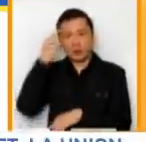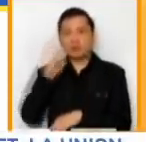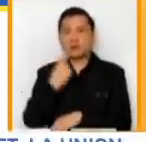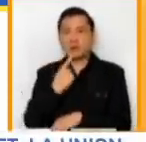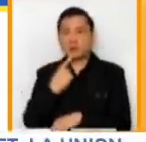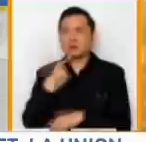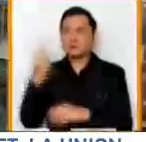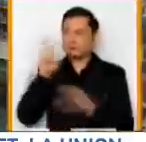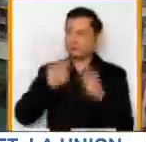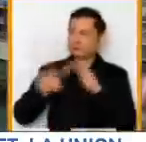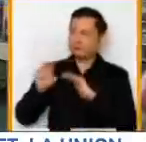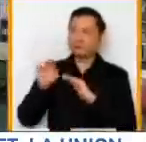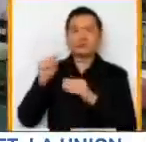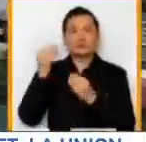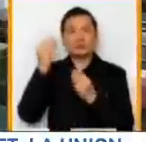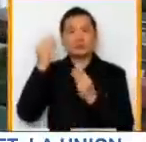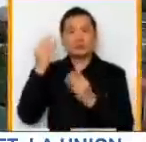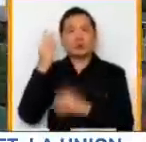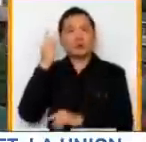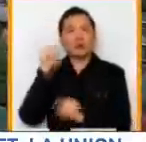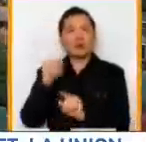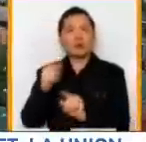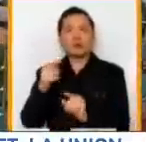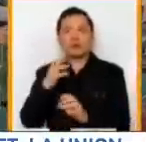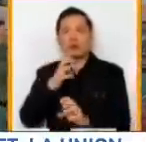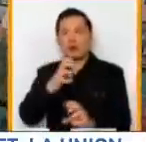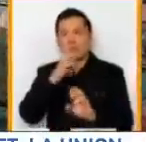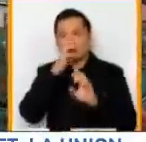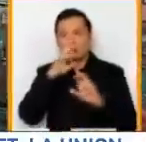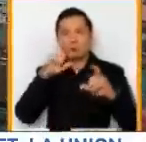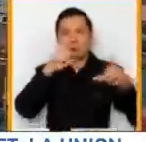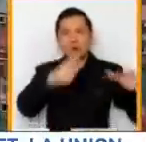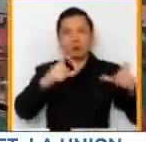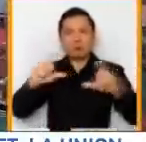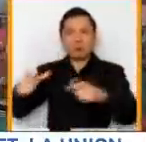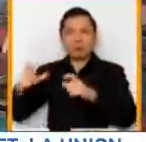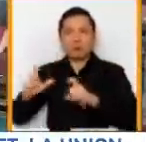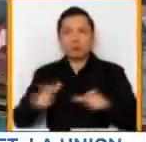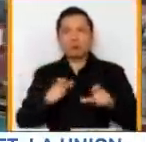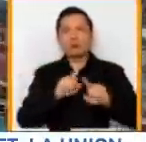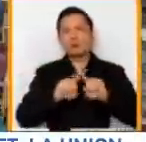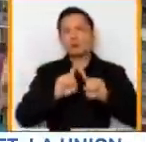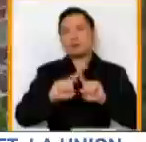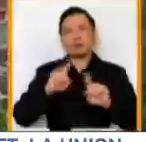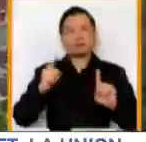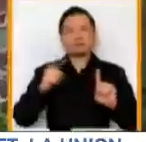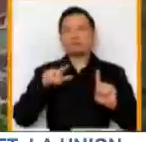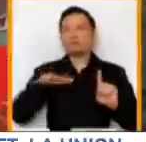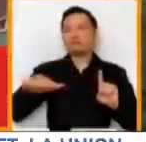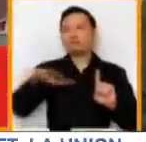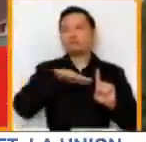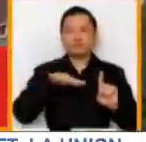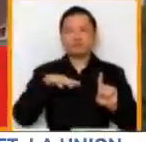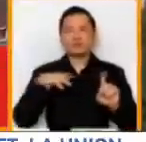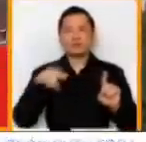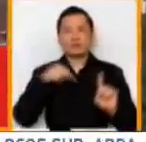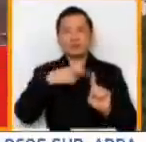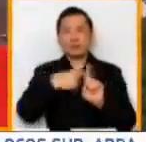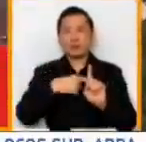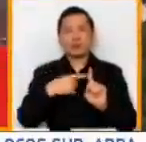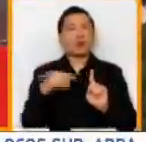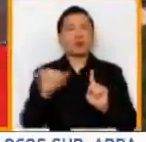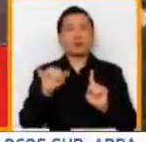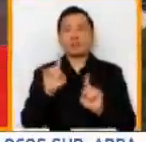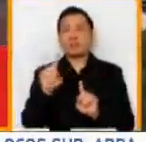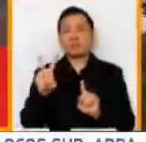ganitong datos dahil sa ipinatupad na mas mahigpit na quarantine protocols sa nasabing buwan dulot ng banta ng Delta variant. Pero maasa raw